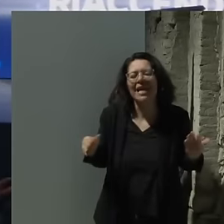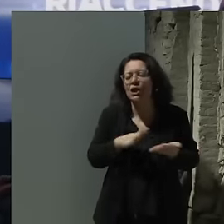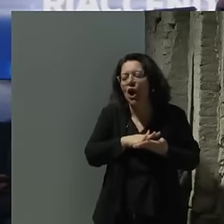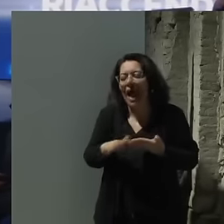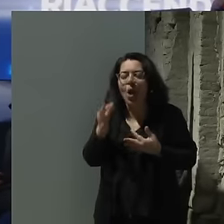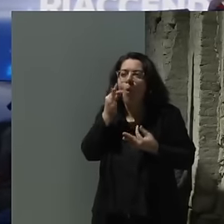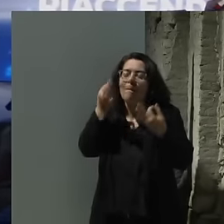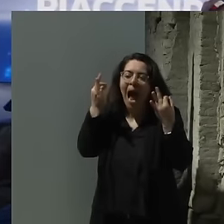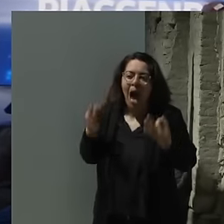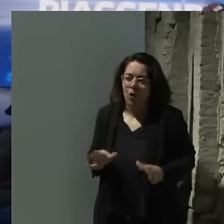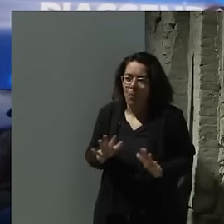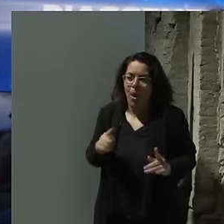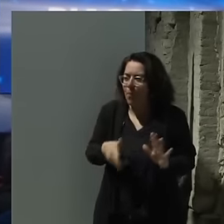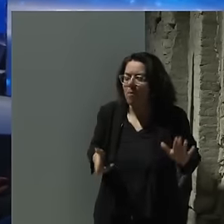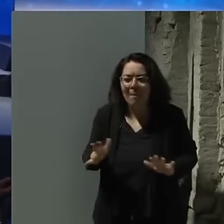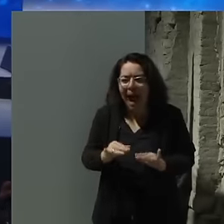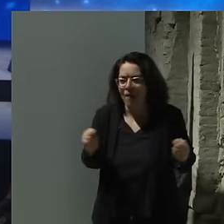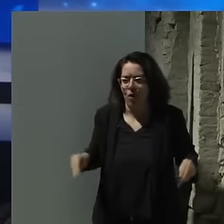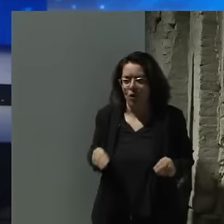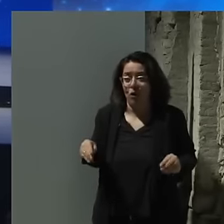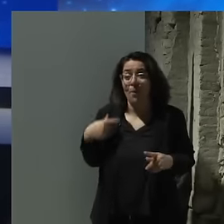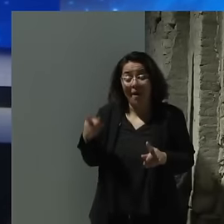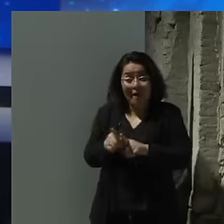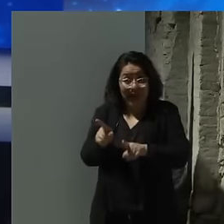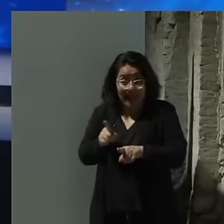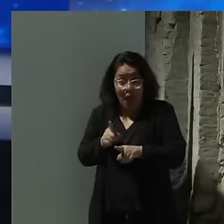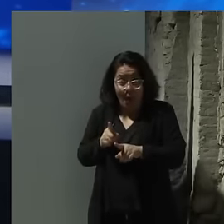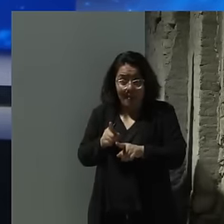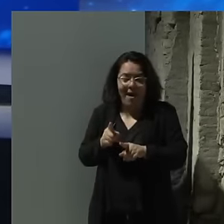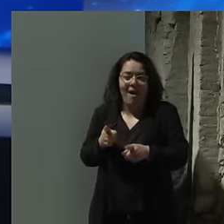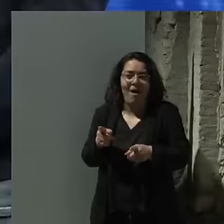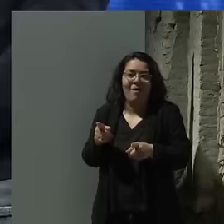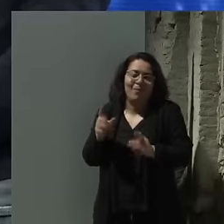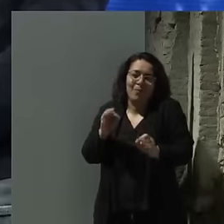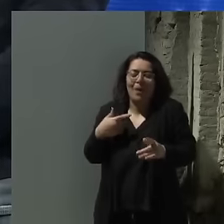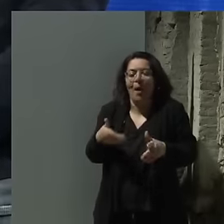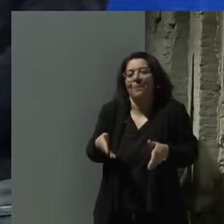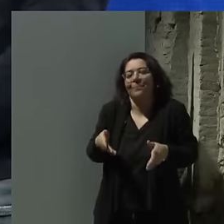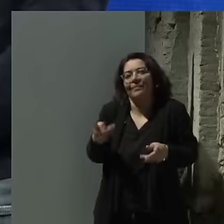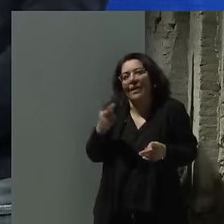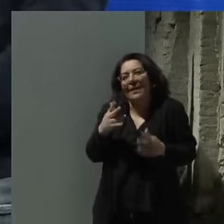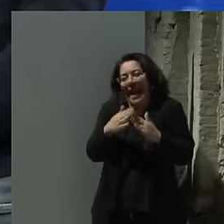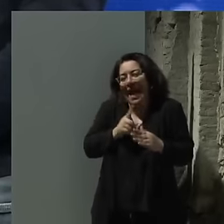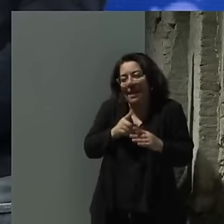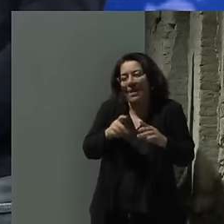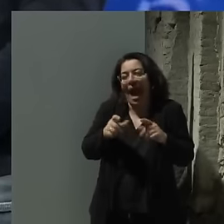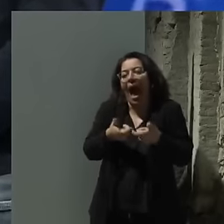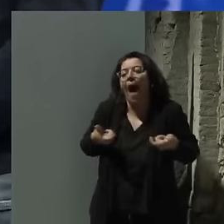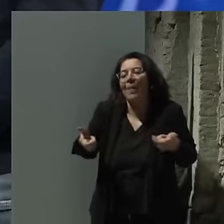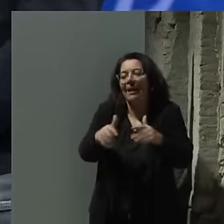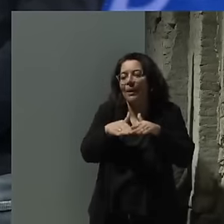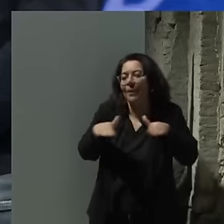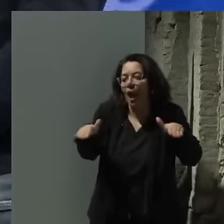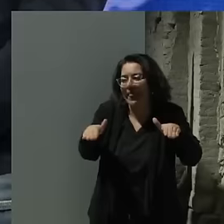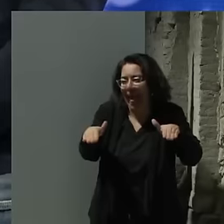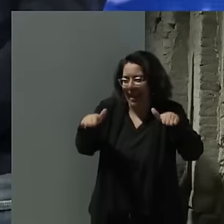umani. Io, quando mio fratello è poi scappato dalla finestra, noi abitavamo piano terra, piano rialzato,